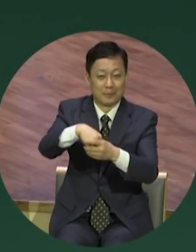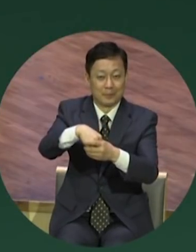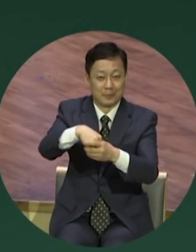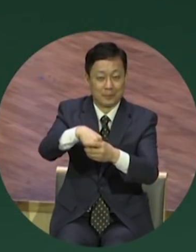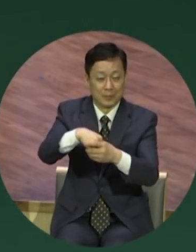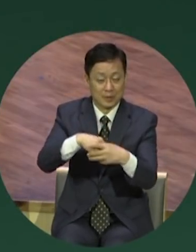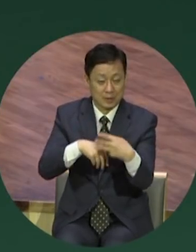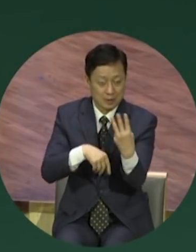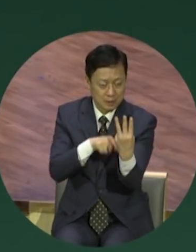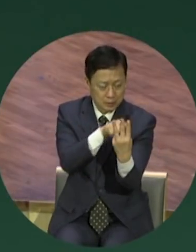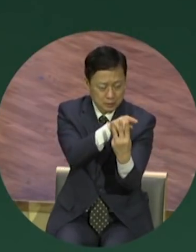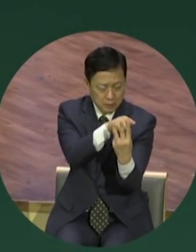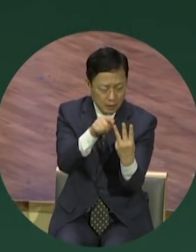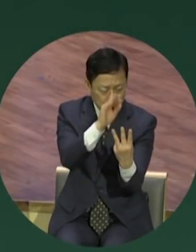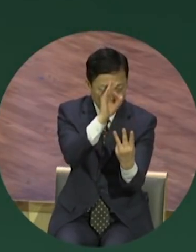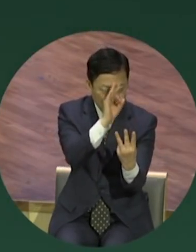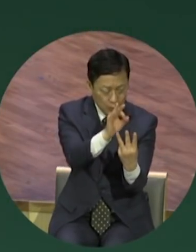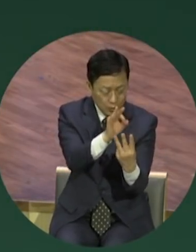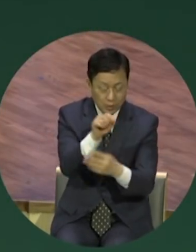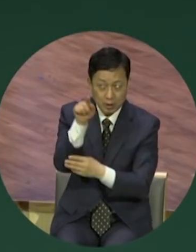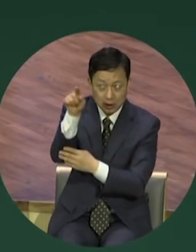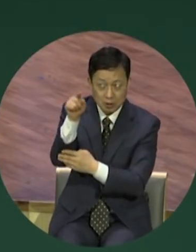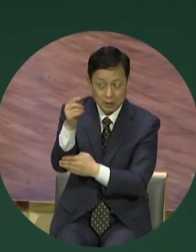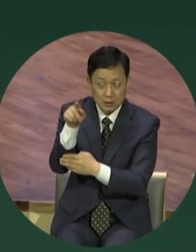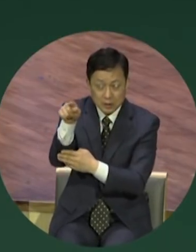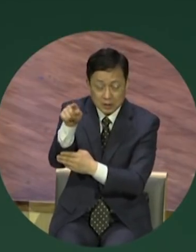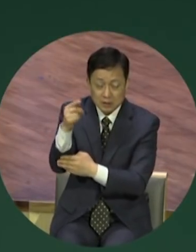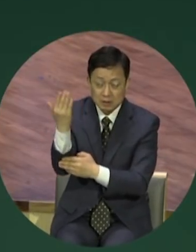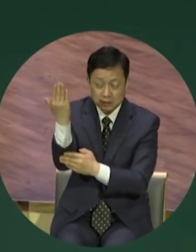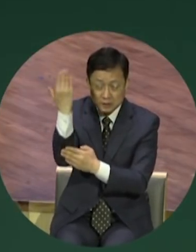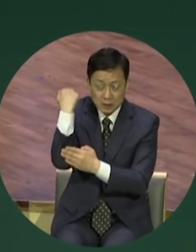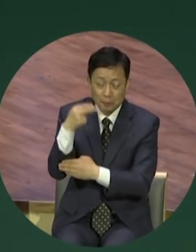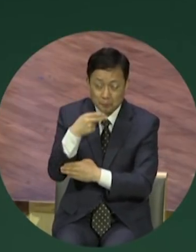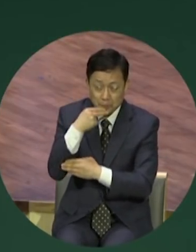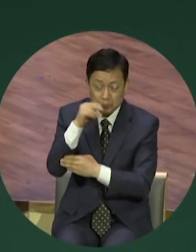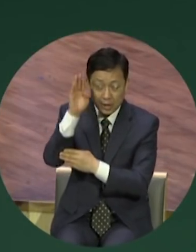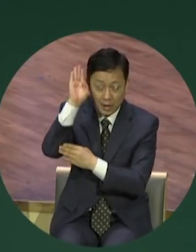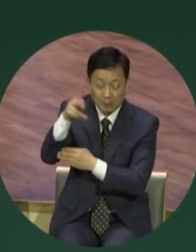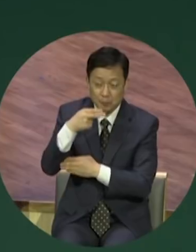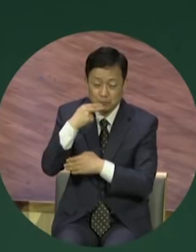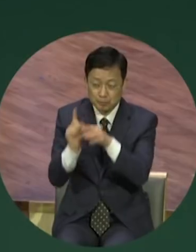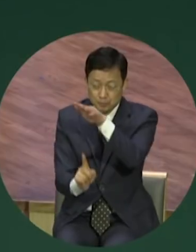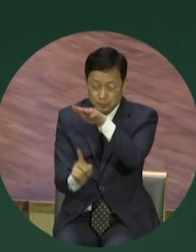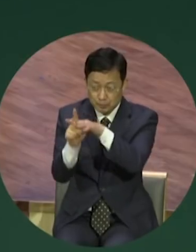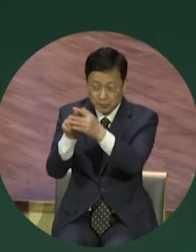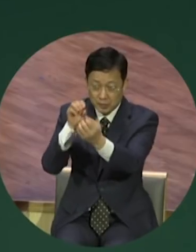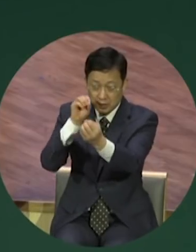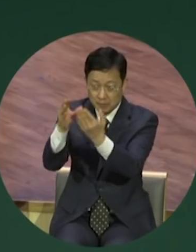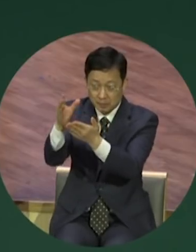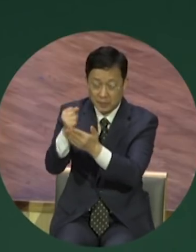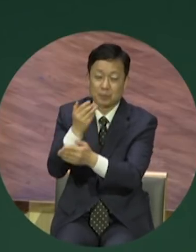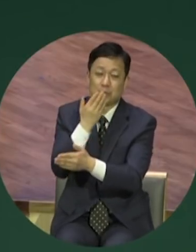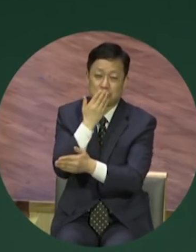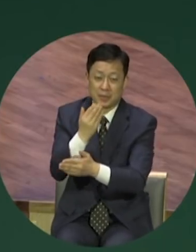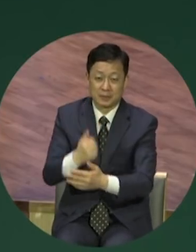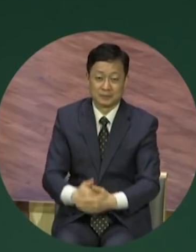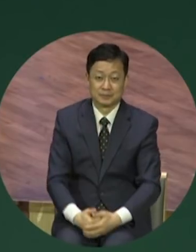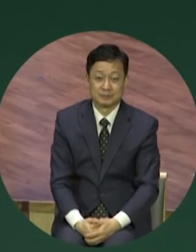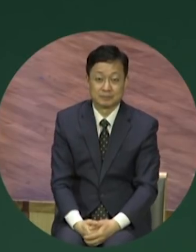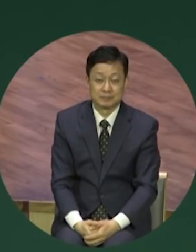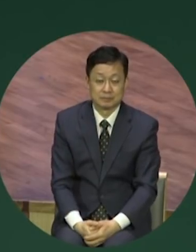이게 보여야 이 응답이 보입니다. You must be able to see this in order for you to open your eyes to see what is unprecedented. 여러분은 이 응답